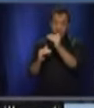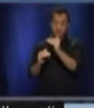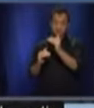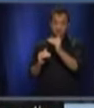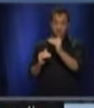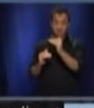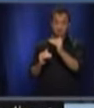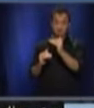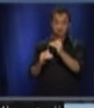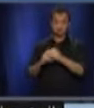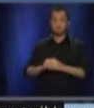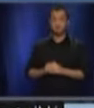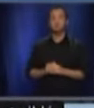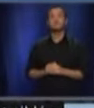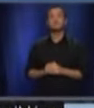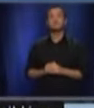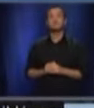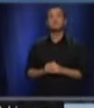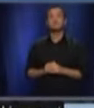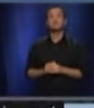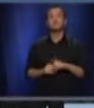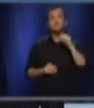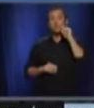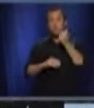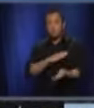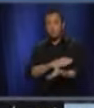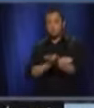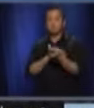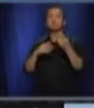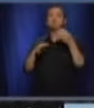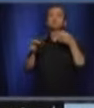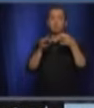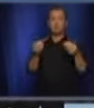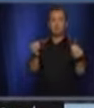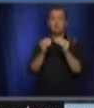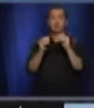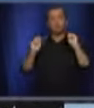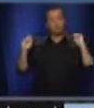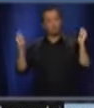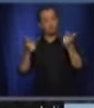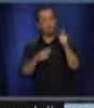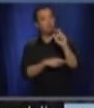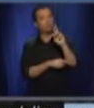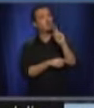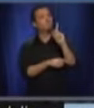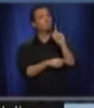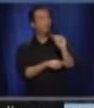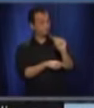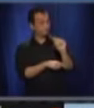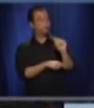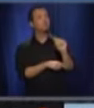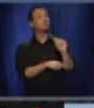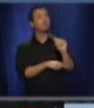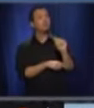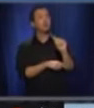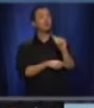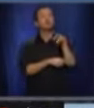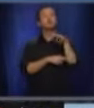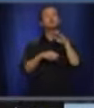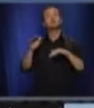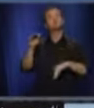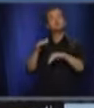et les choses seront expliquées par des directives demain.